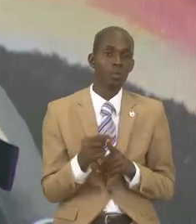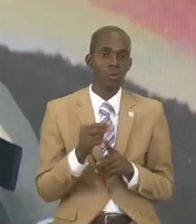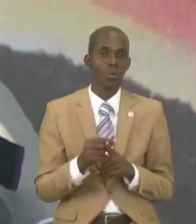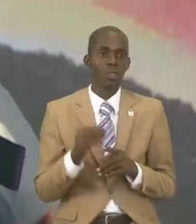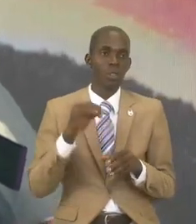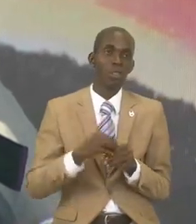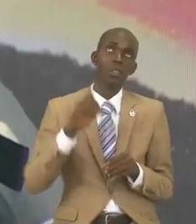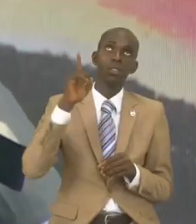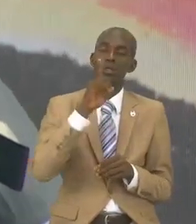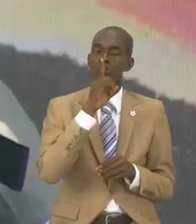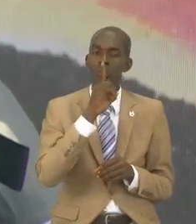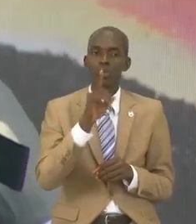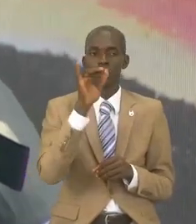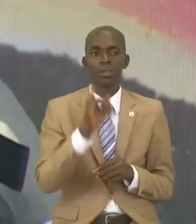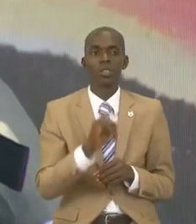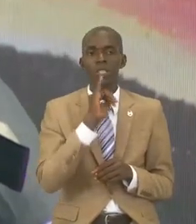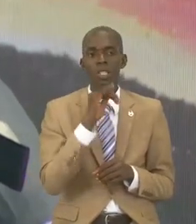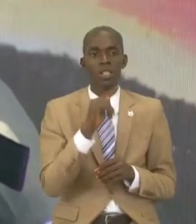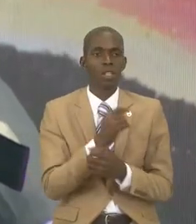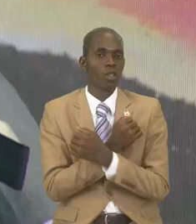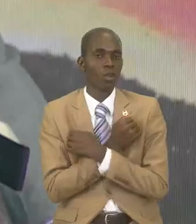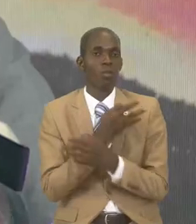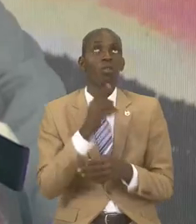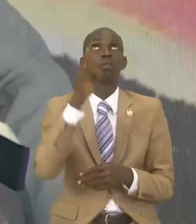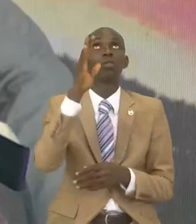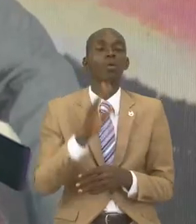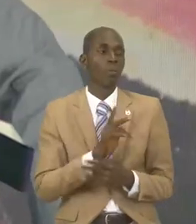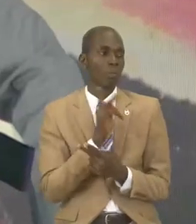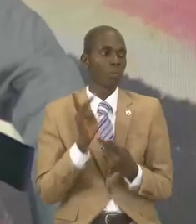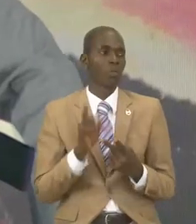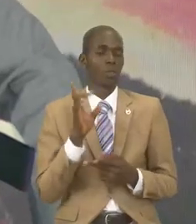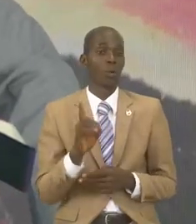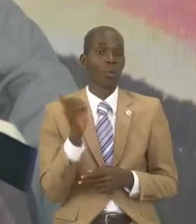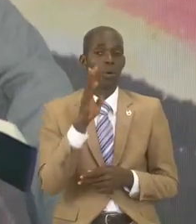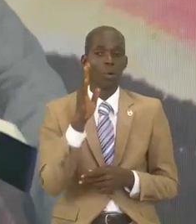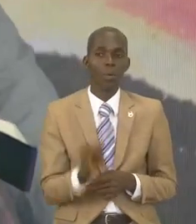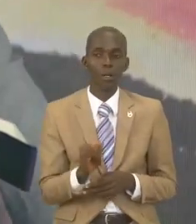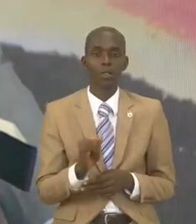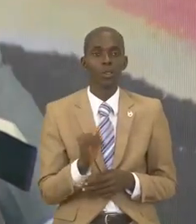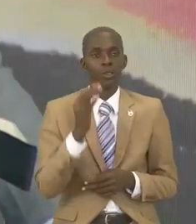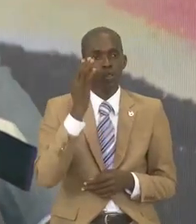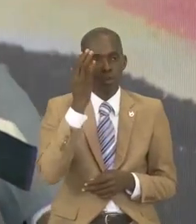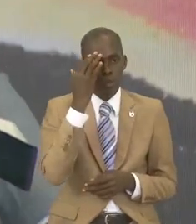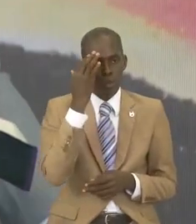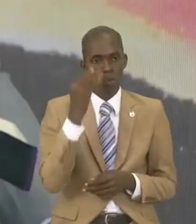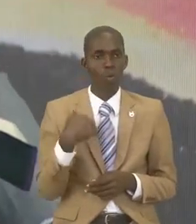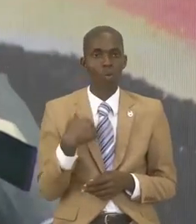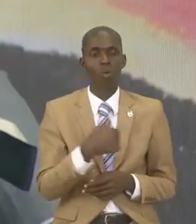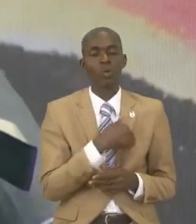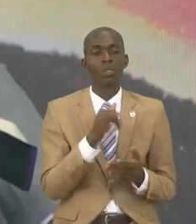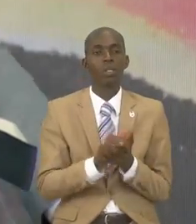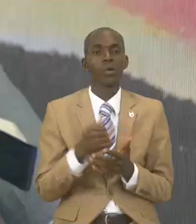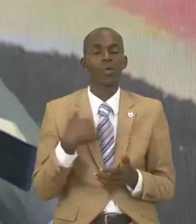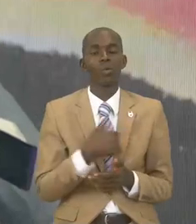Dieu est véritablement parfait en lui. » Par là, nous savons que nous sommes